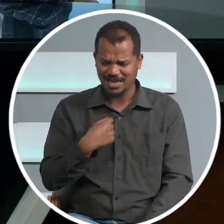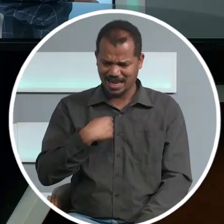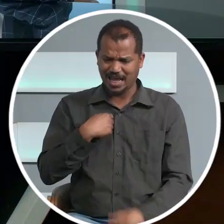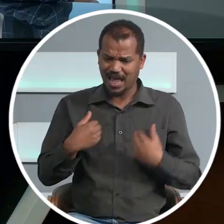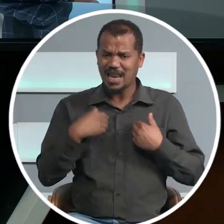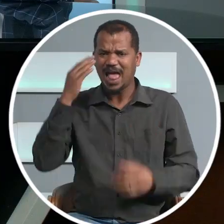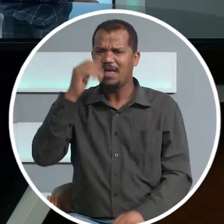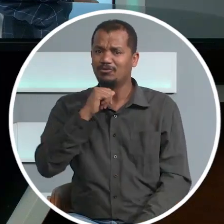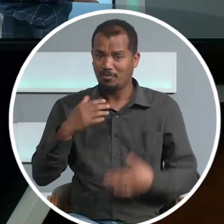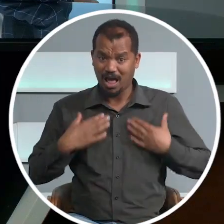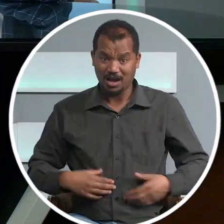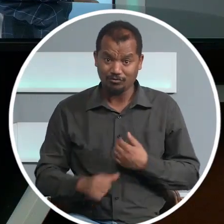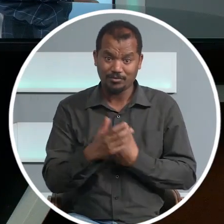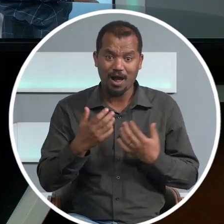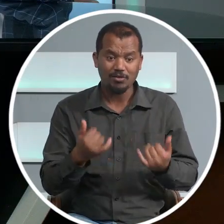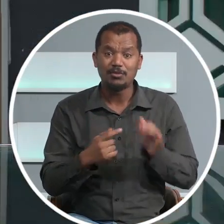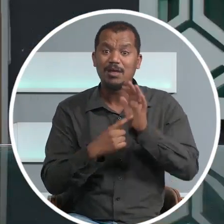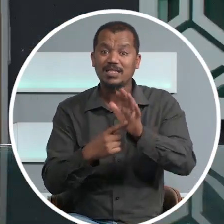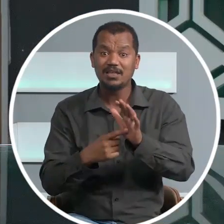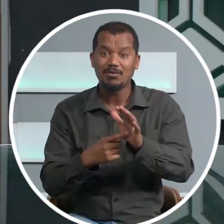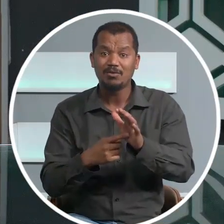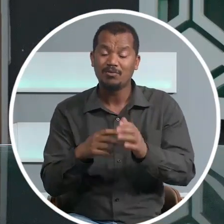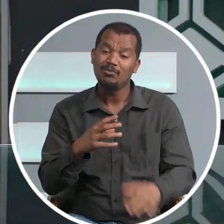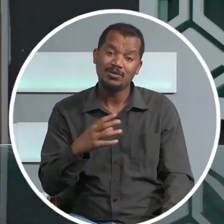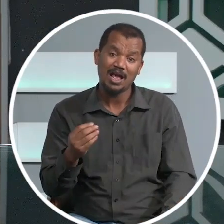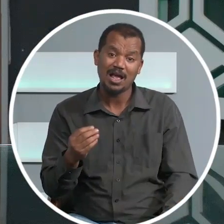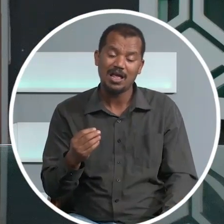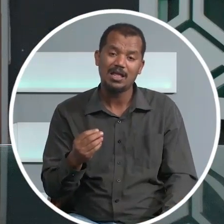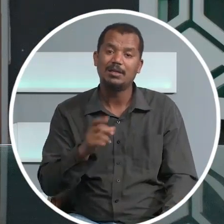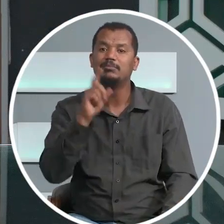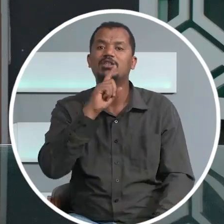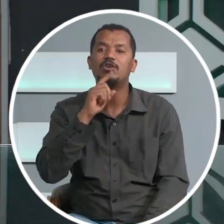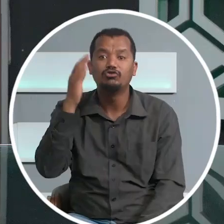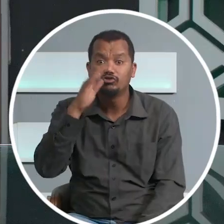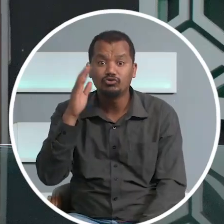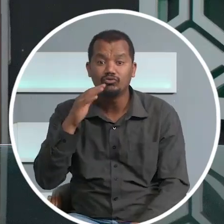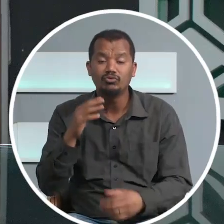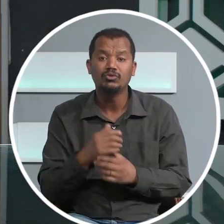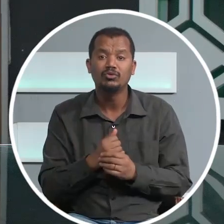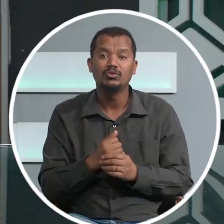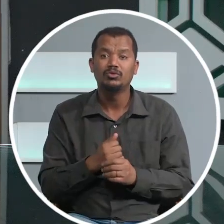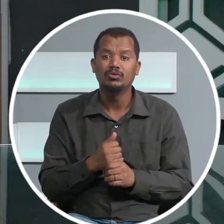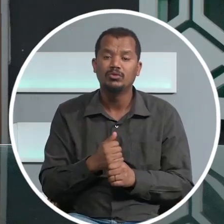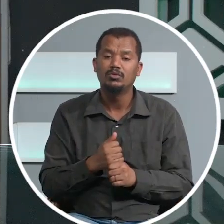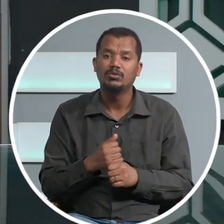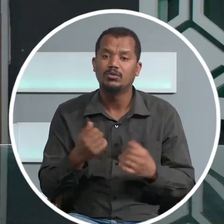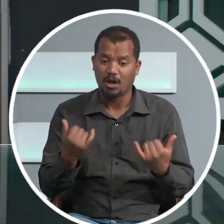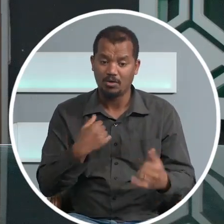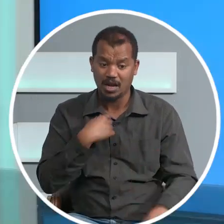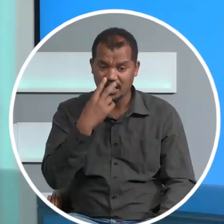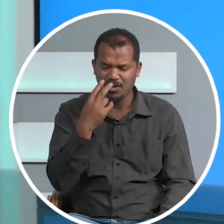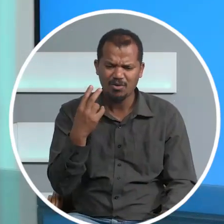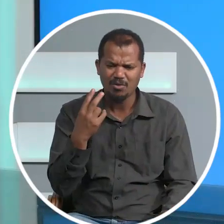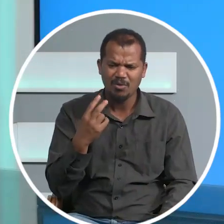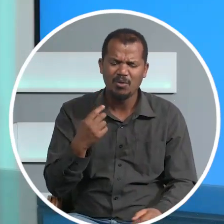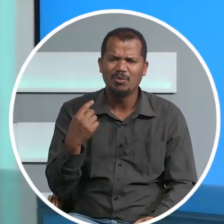እሱ ጋር ያለ መሆን አሁን ደግሞ የደረስንበት ሁኔታ ደግሞ የሚያሳዩ ይህን ነው። እና አሁን ምንድን ነው ችግሩ? እኔ አሁን